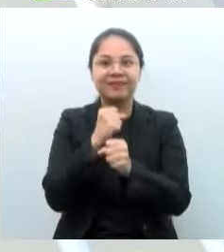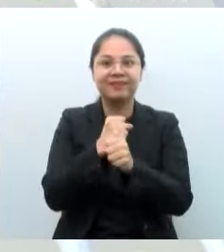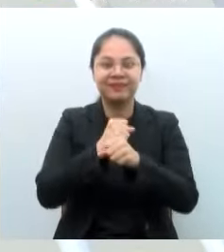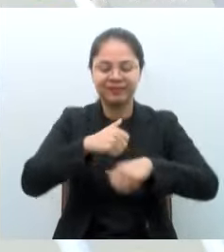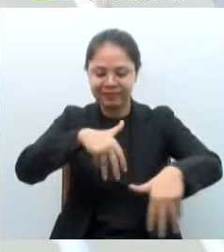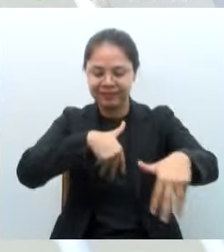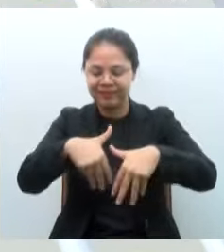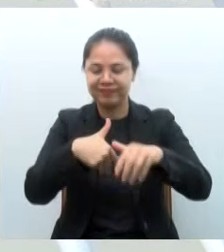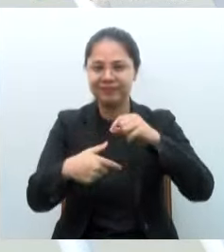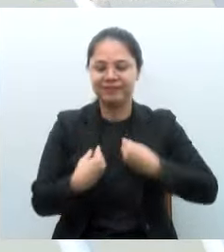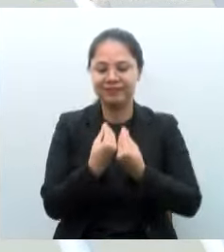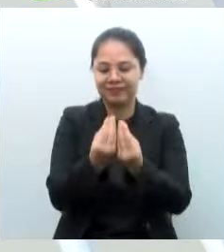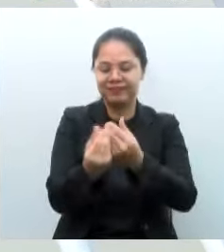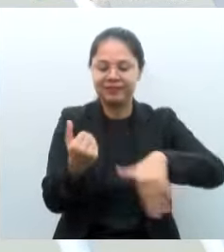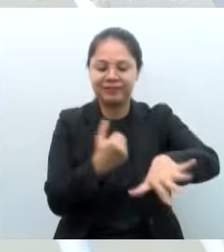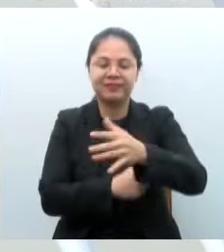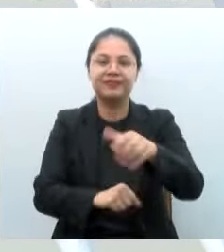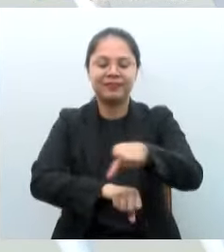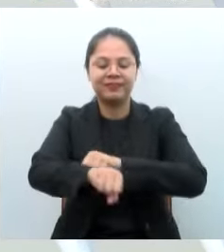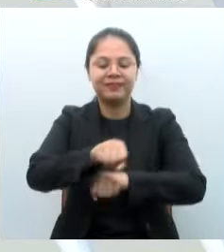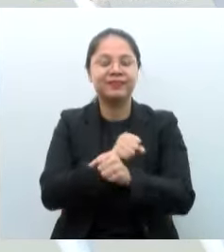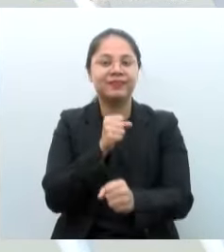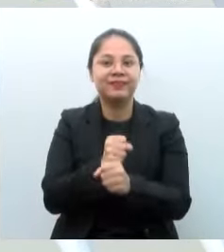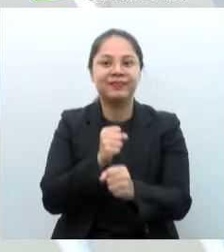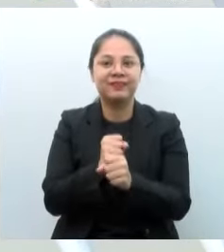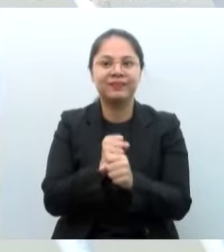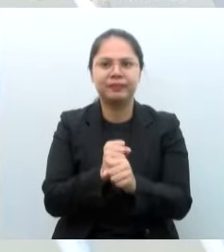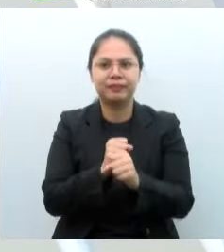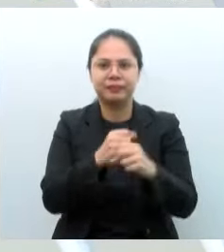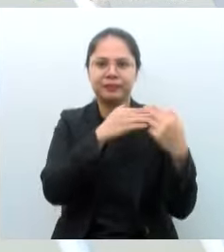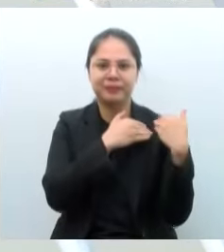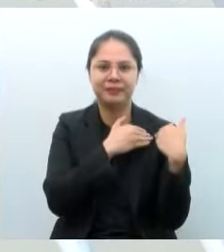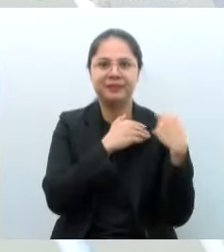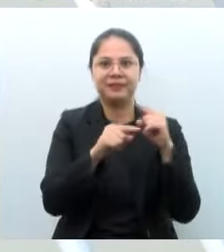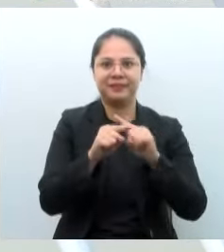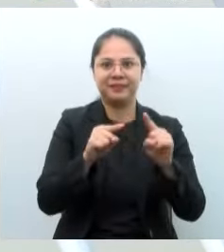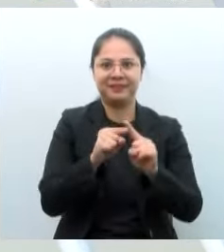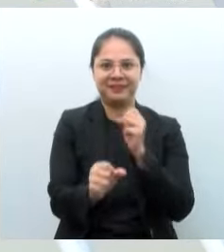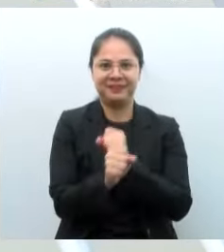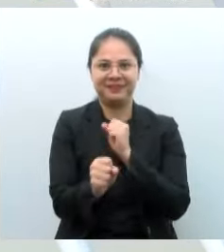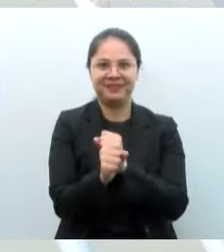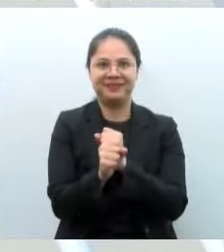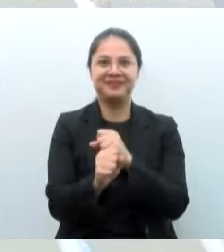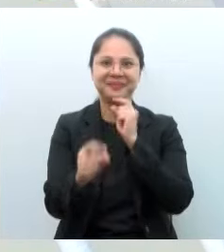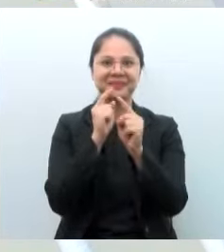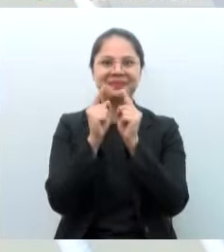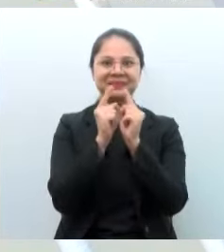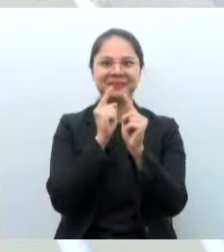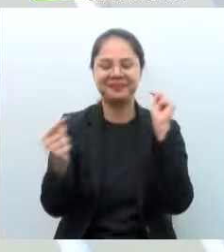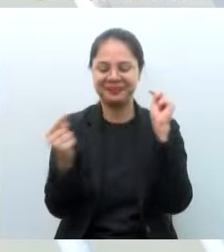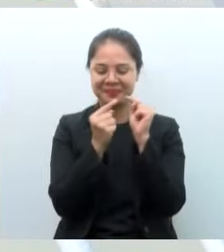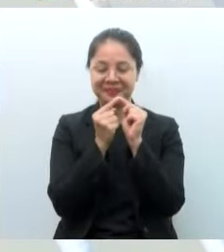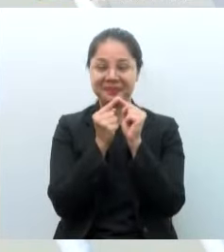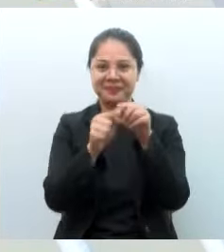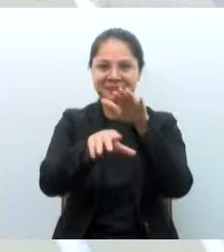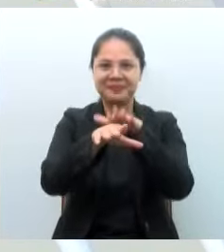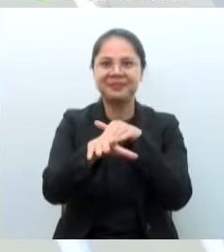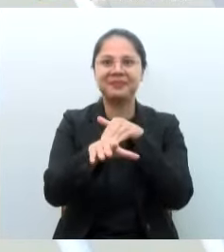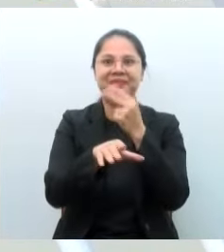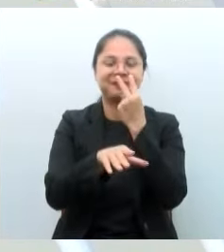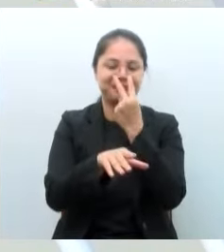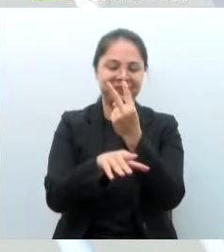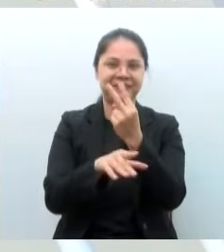การปฏิบัติกันอย่างเต็มที่เลยนะคะในเรื่องของการลดภาระในด้านต่างๆซึ่งวันนี้ค่ะในช่วงชวนคิดชวนคุยนะคะเราก็ได้รับเกียรติจากท่านดร.พัฒ